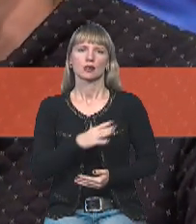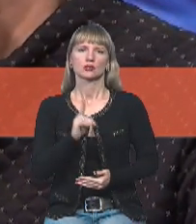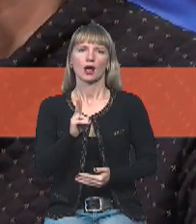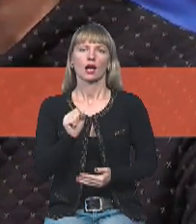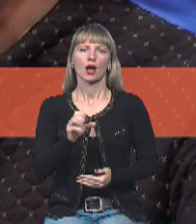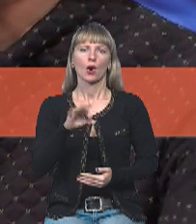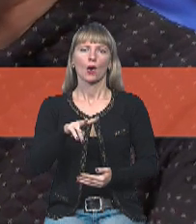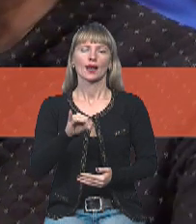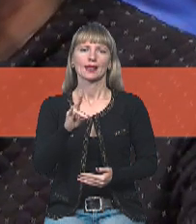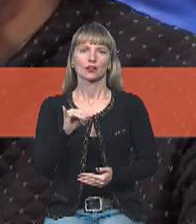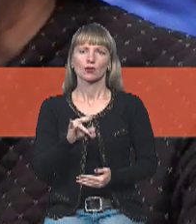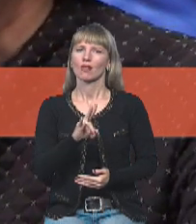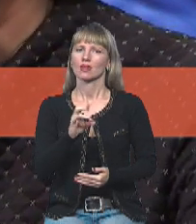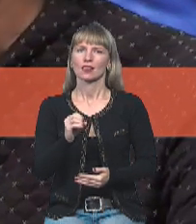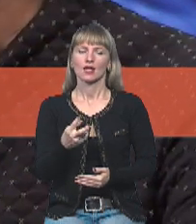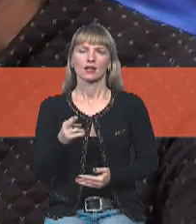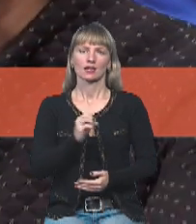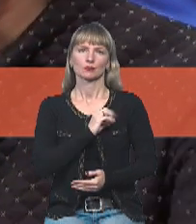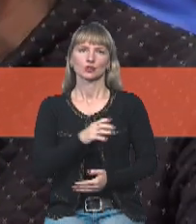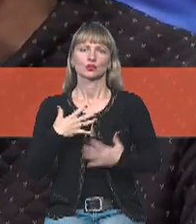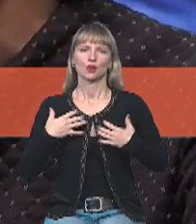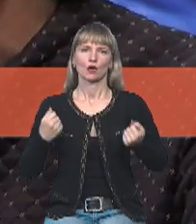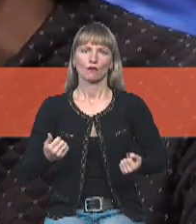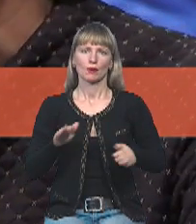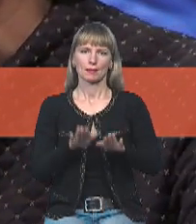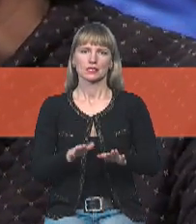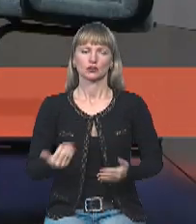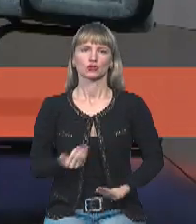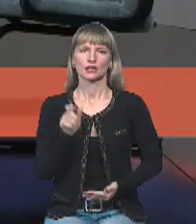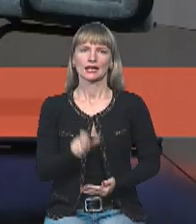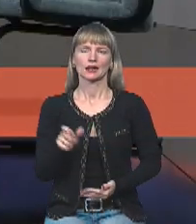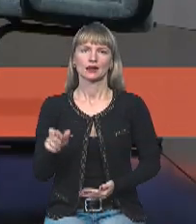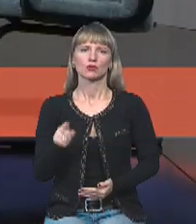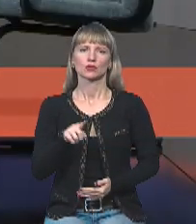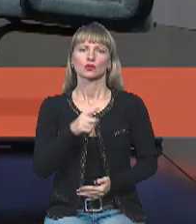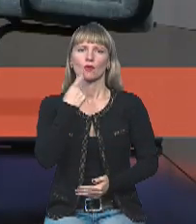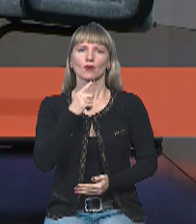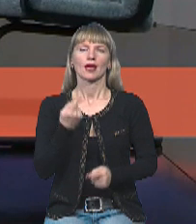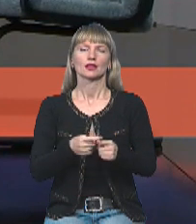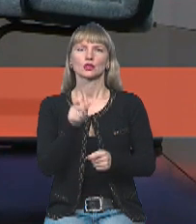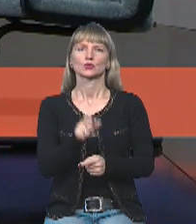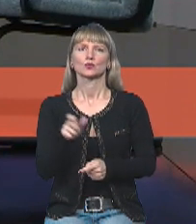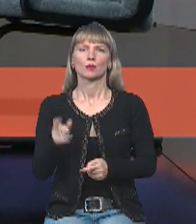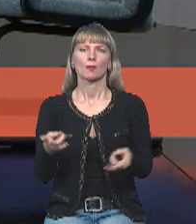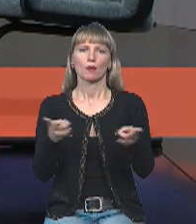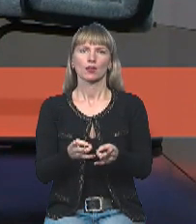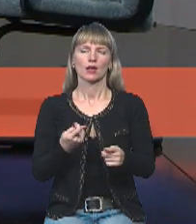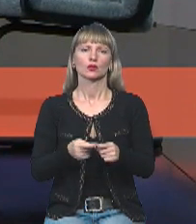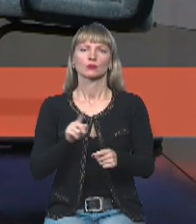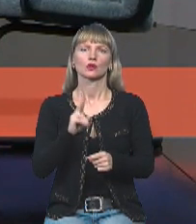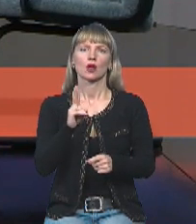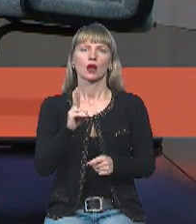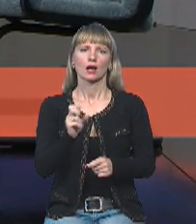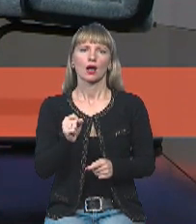Каоліну не для збагачення здоров'я місцевих. Цих людей. Да, те, що говорять, що це суспільна потреба, це тому, що